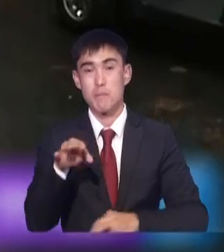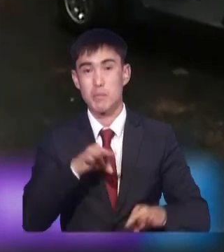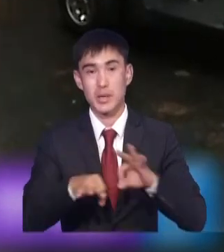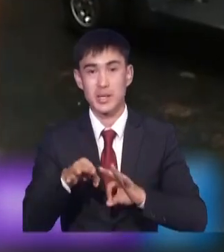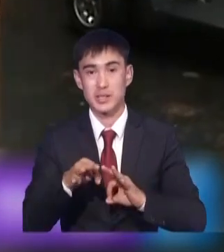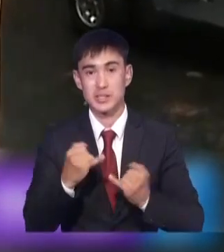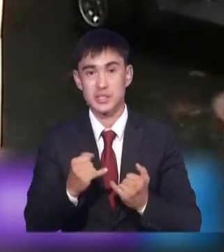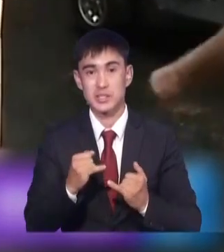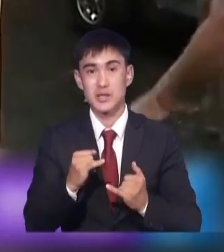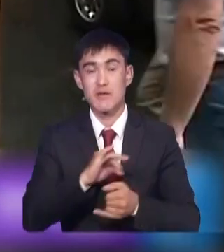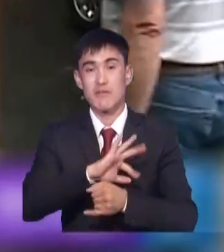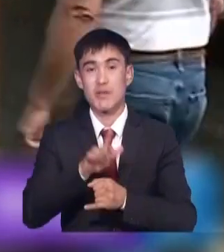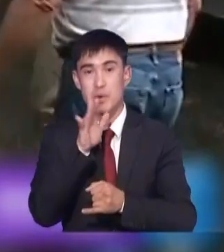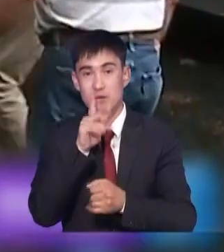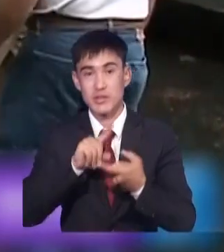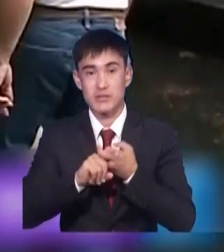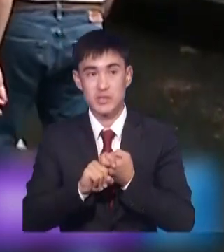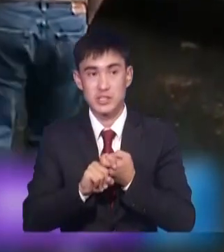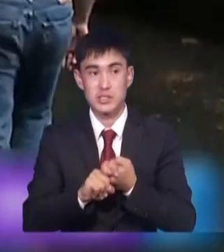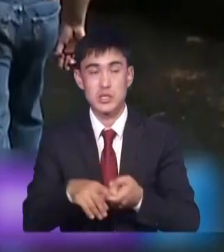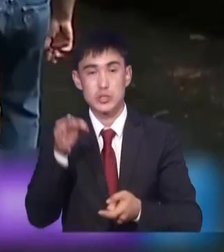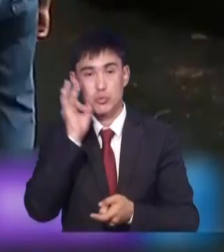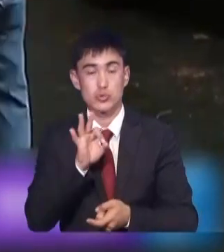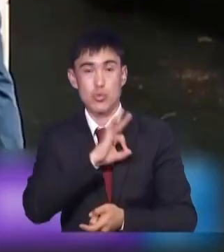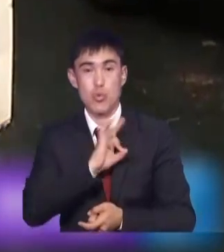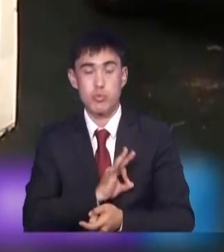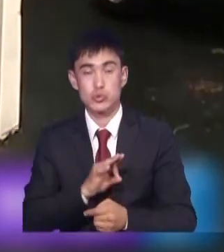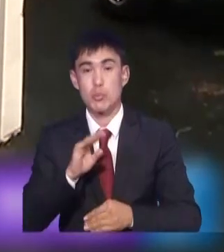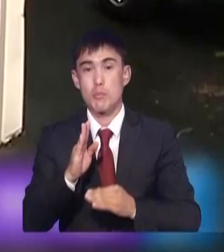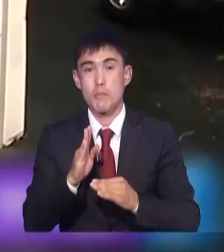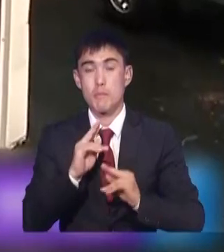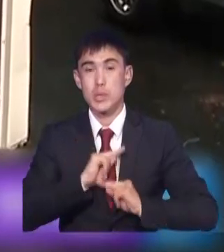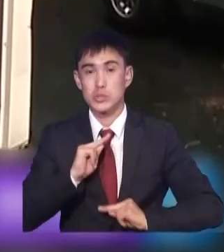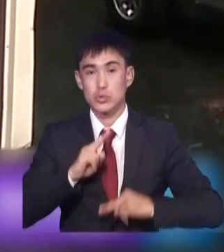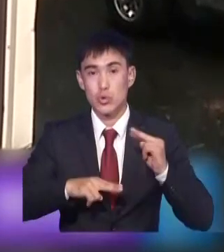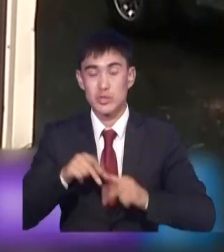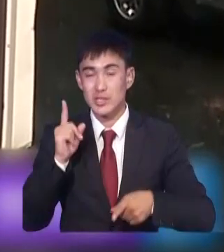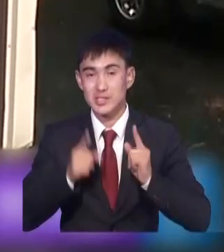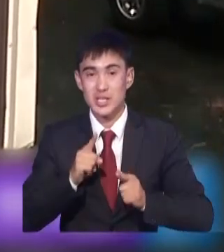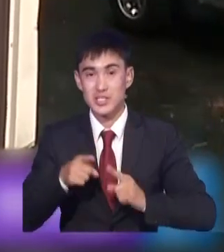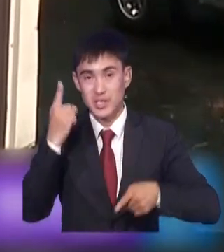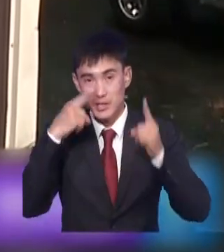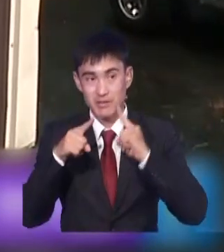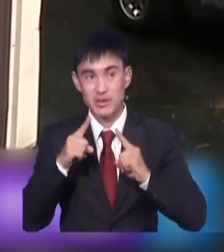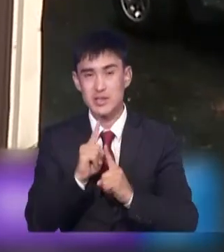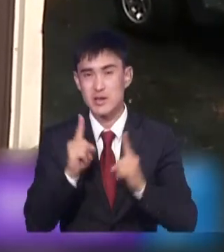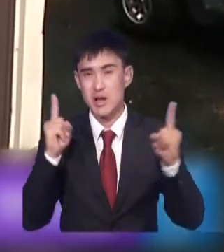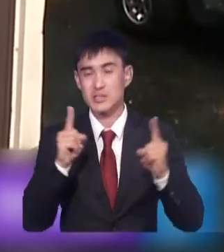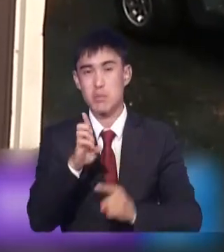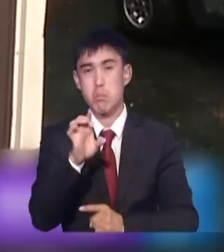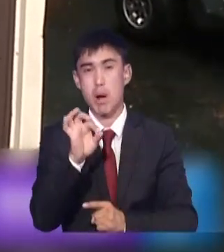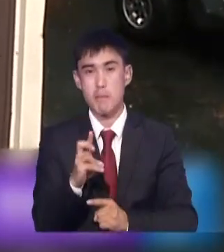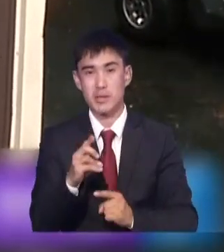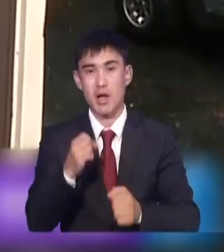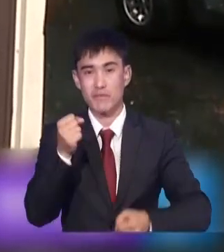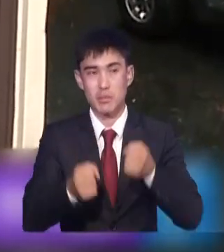пандемии COVID-19. Поэтому он использовал свой опыт, чтобы построить что-то по-настоящему креативное – гигантский бамперный автомобиль. При этом он